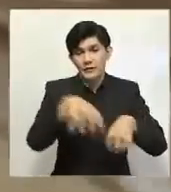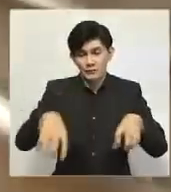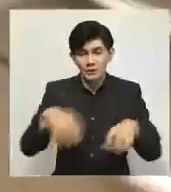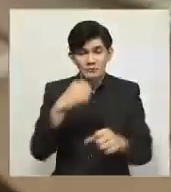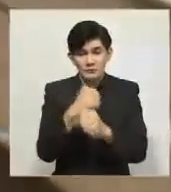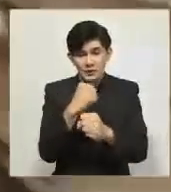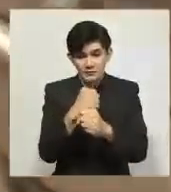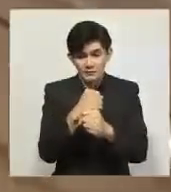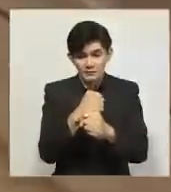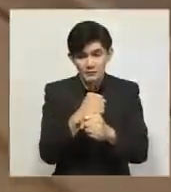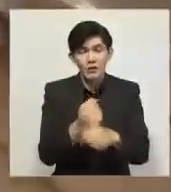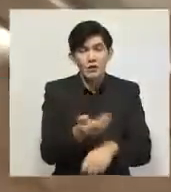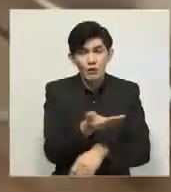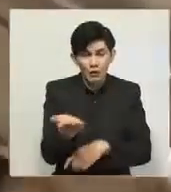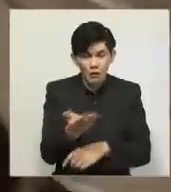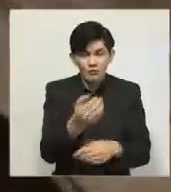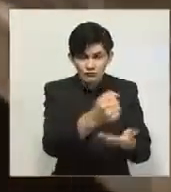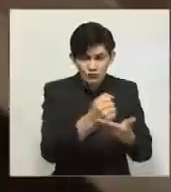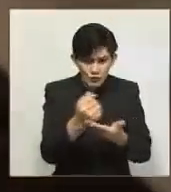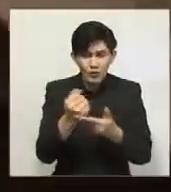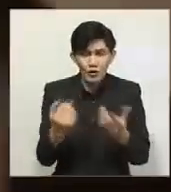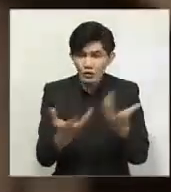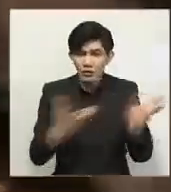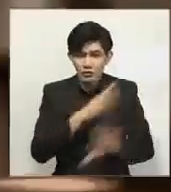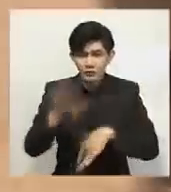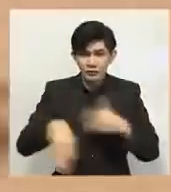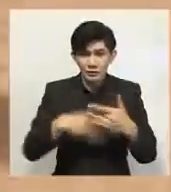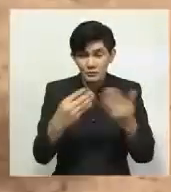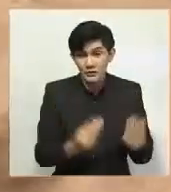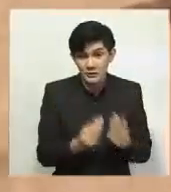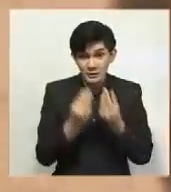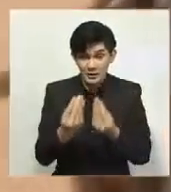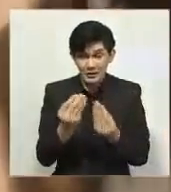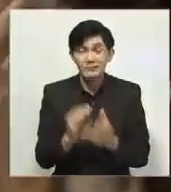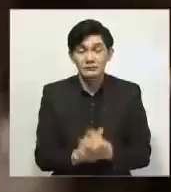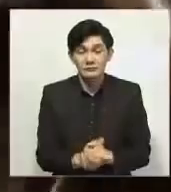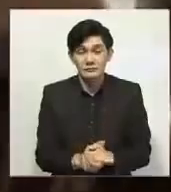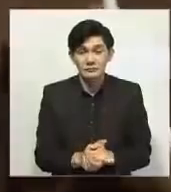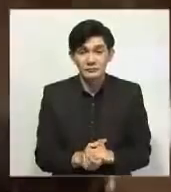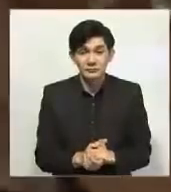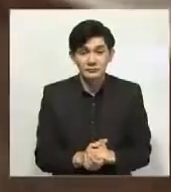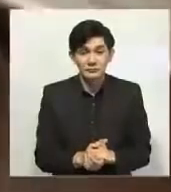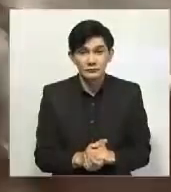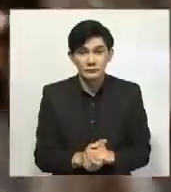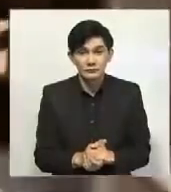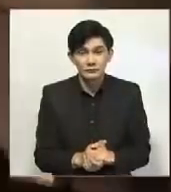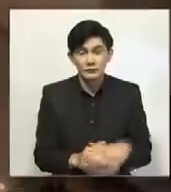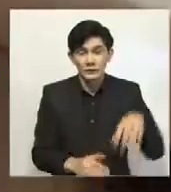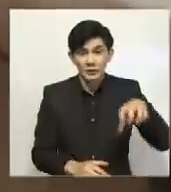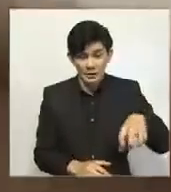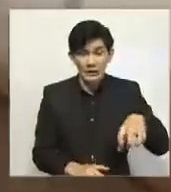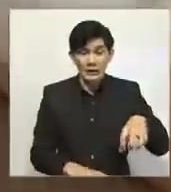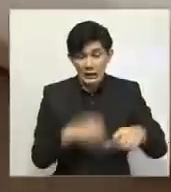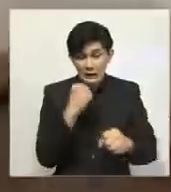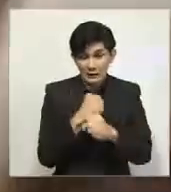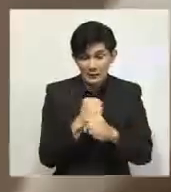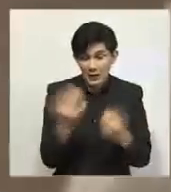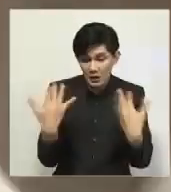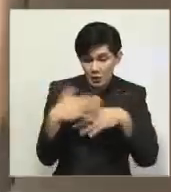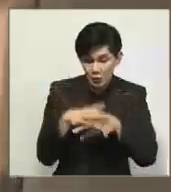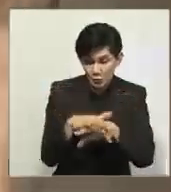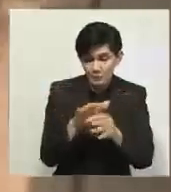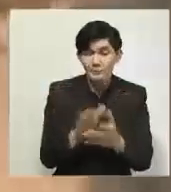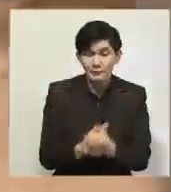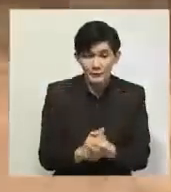ำลังร้องขอเครื่องมือเกือบทุกอย่างนะครับโดยขณะนี้ที่กองอำนวยการร่วมนะครับก็ยัง